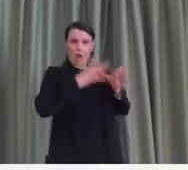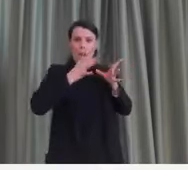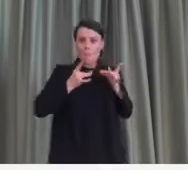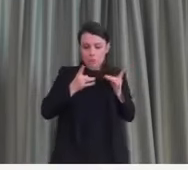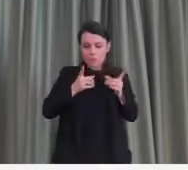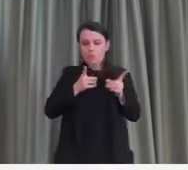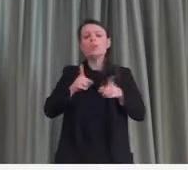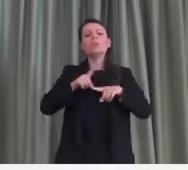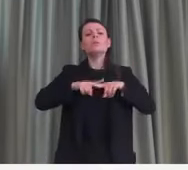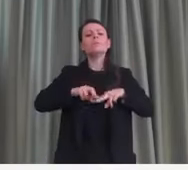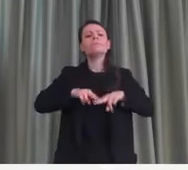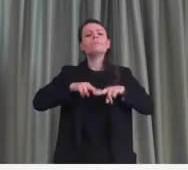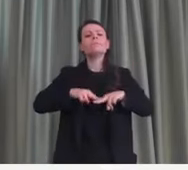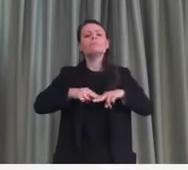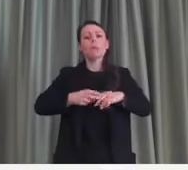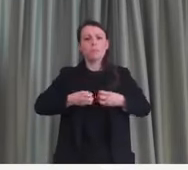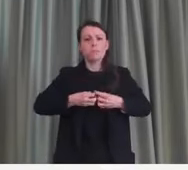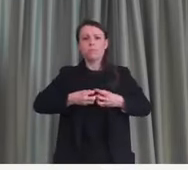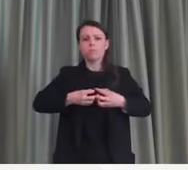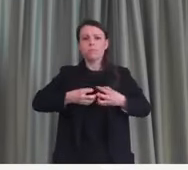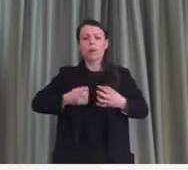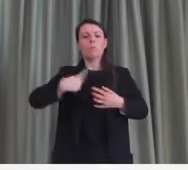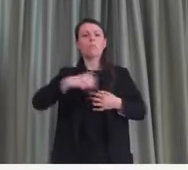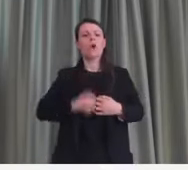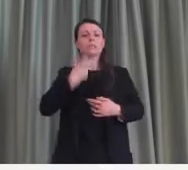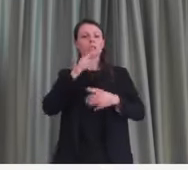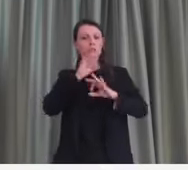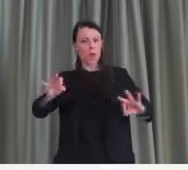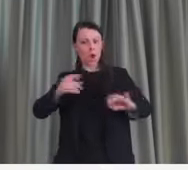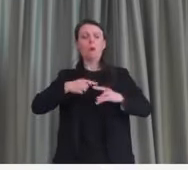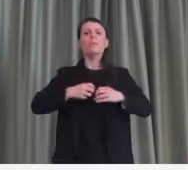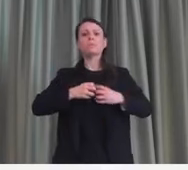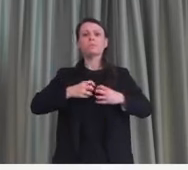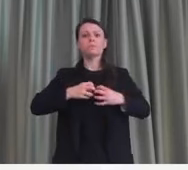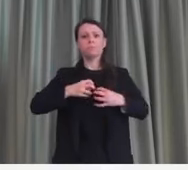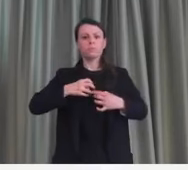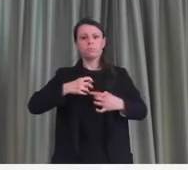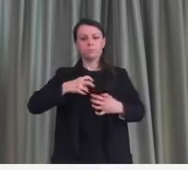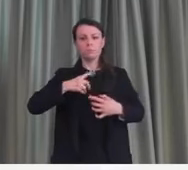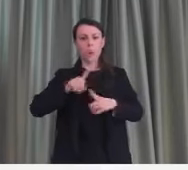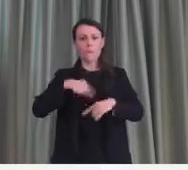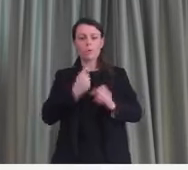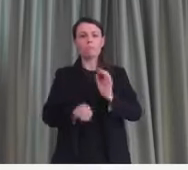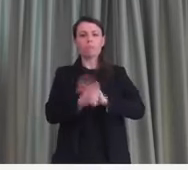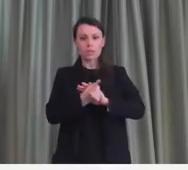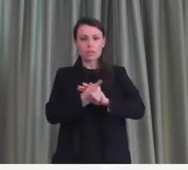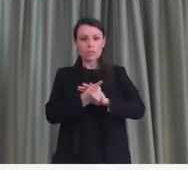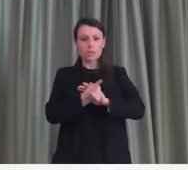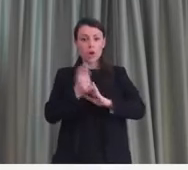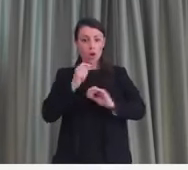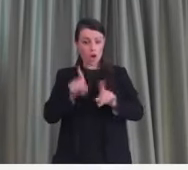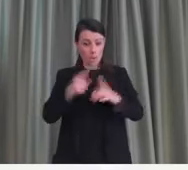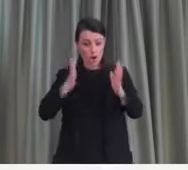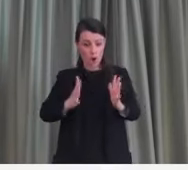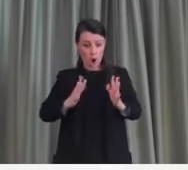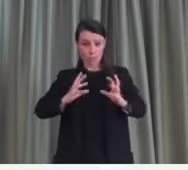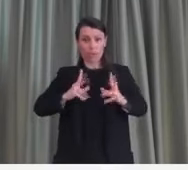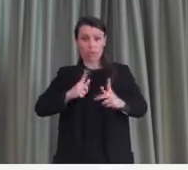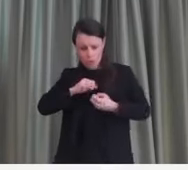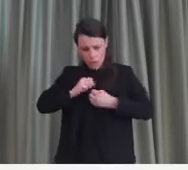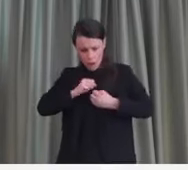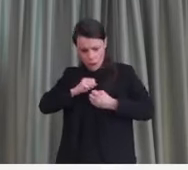sviluppiamo i sintomi e gli anticorpi cioè il nostro corpo che reagisce combatte si sviluppano successivamente